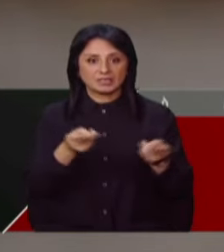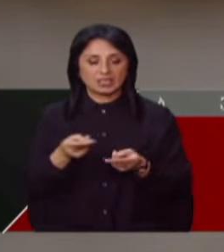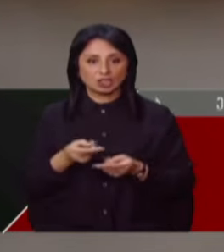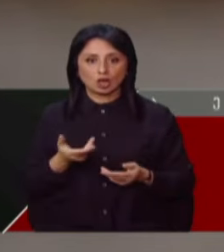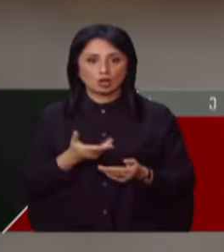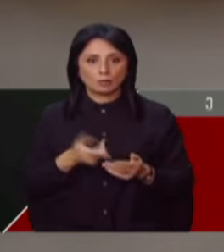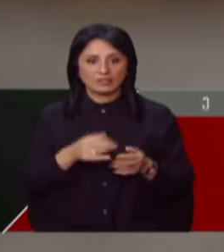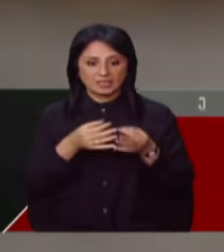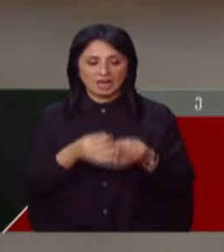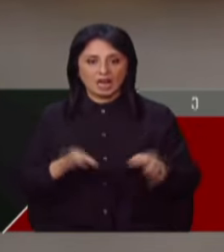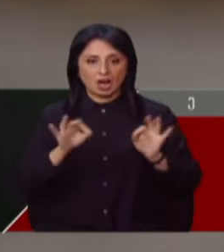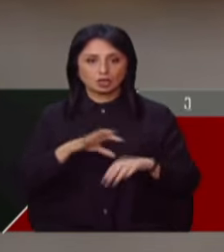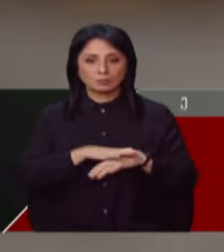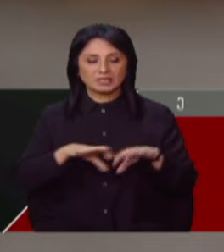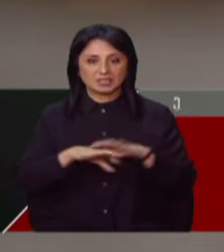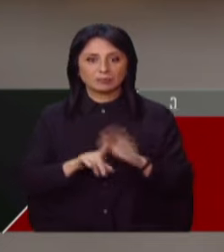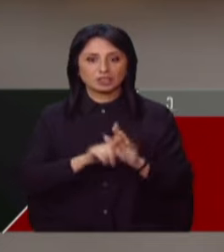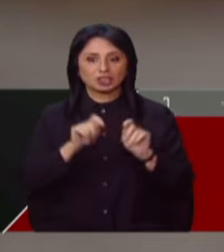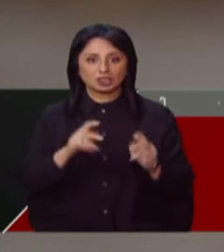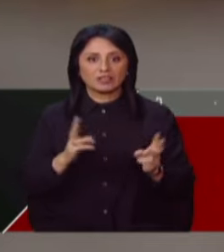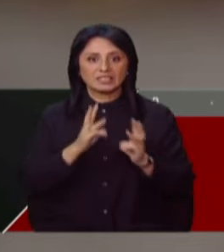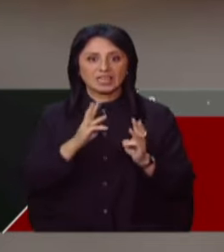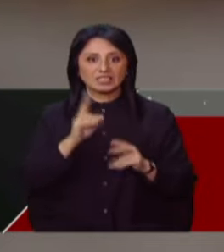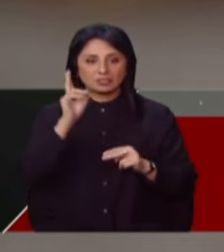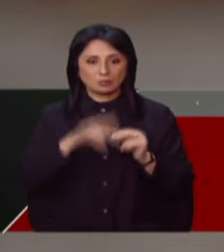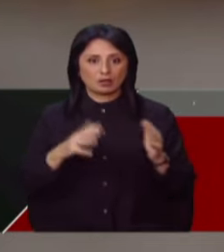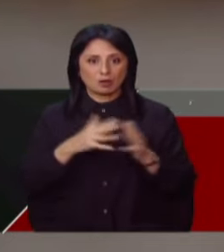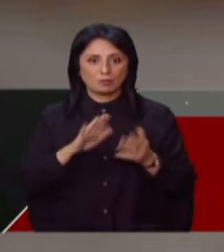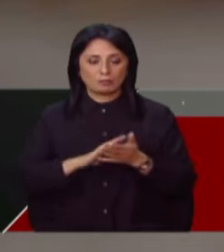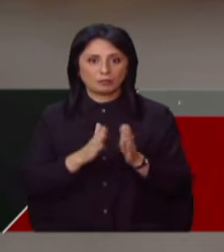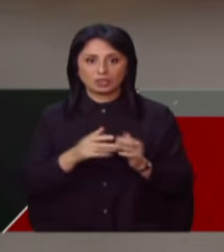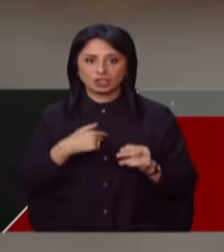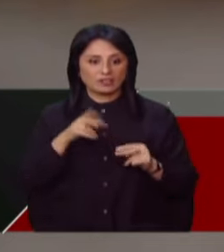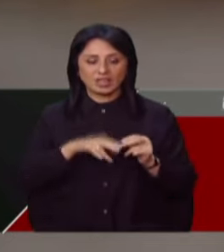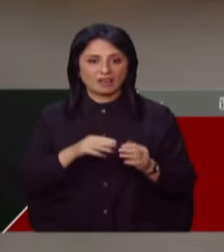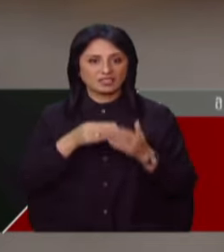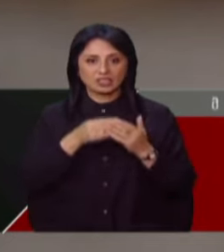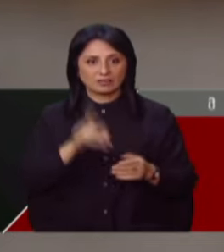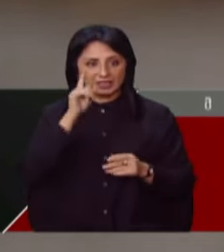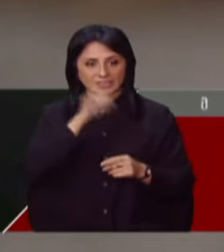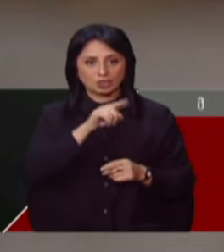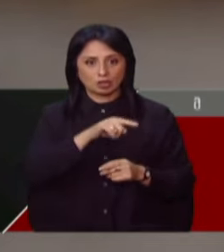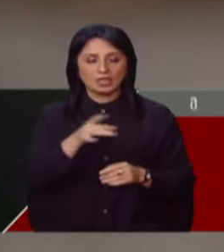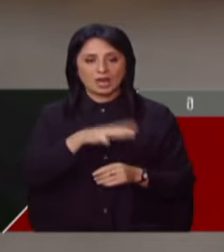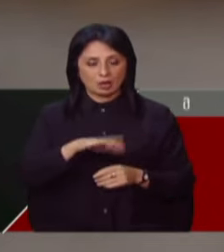საჭიროებას, რომელიც გაათავისუფლებს ძევლებს და შექმნის ცეცხლის შეწყვეტის პირობას. ჩვენ არ შევწყვეთ ამ ზეწოლას ისრაელზე და რეგიონზე.